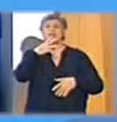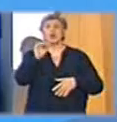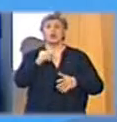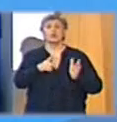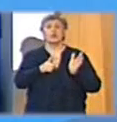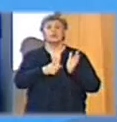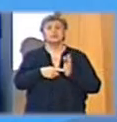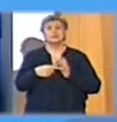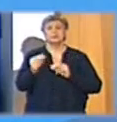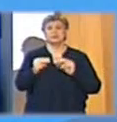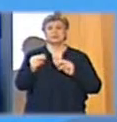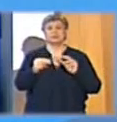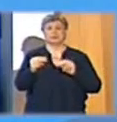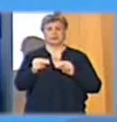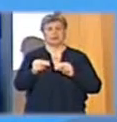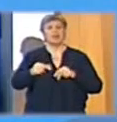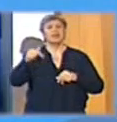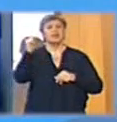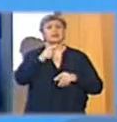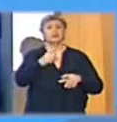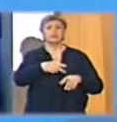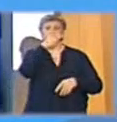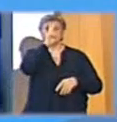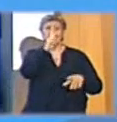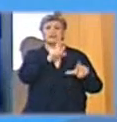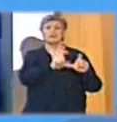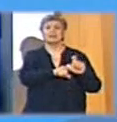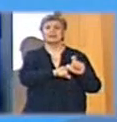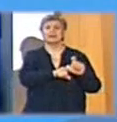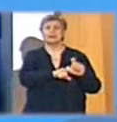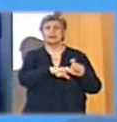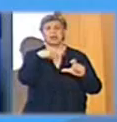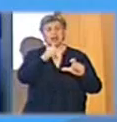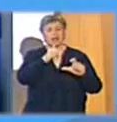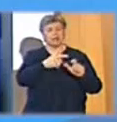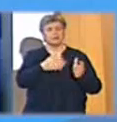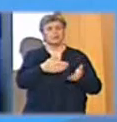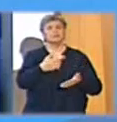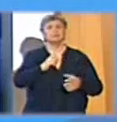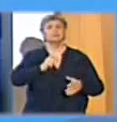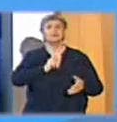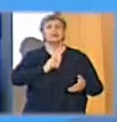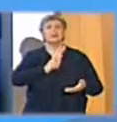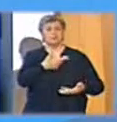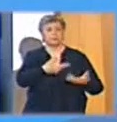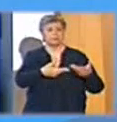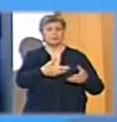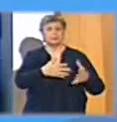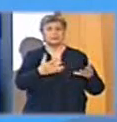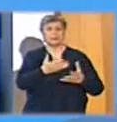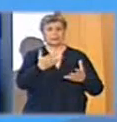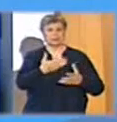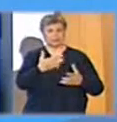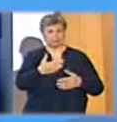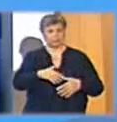κάποιες ενέργειες από πλευρά στην Deutsche Telekom, οι οποίες εκκρεμούν. Επομένως, έχει μετατεθεί, δεν είναι για σήμερα, έχει μετατεθεί για μέχρι